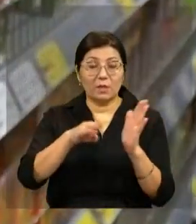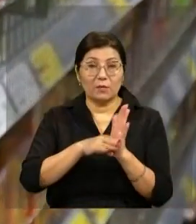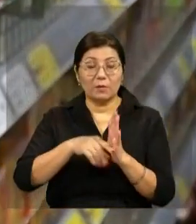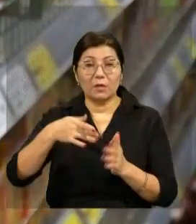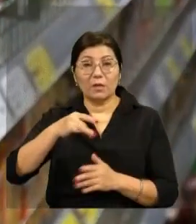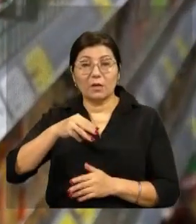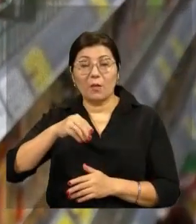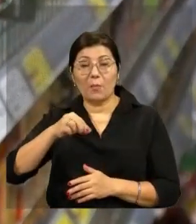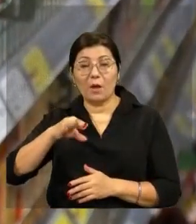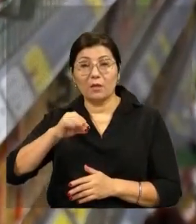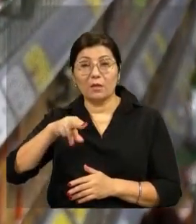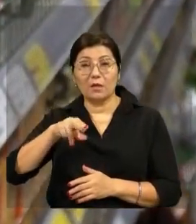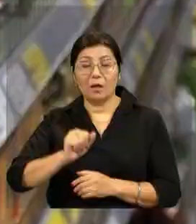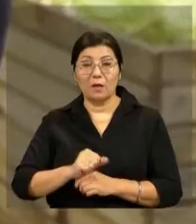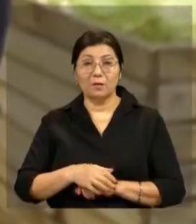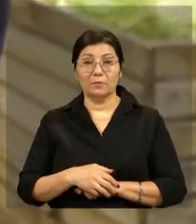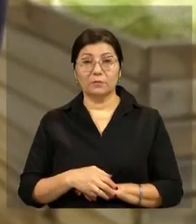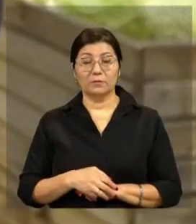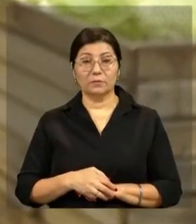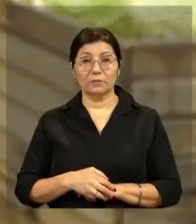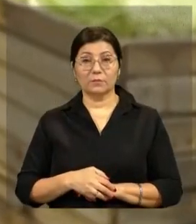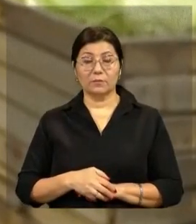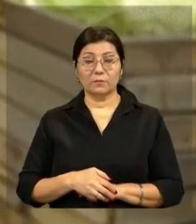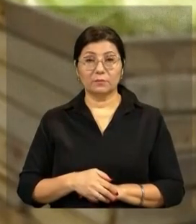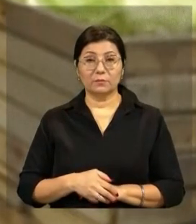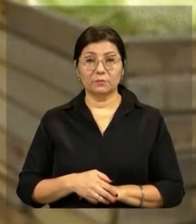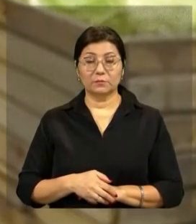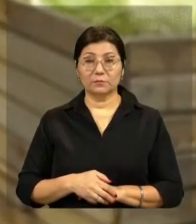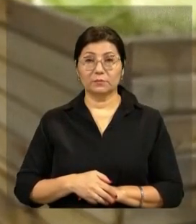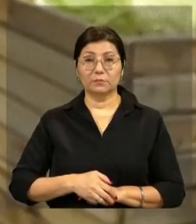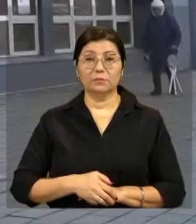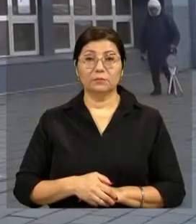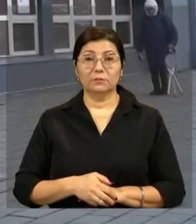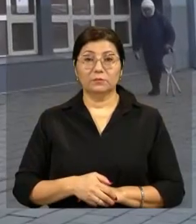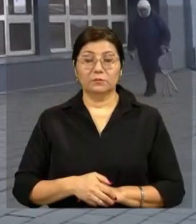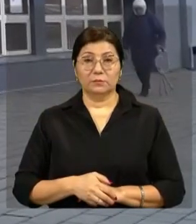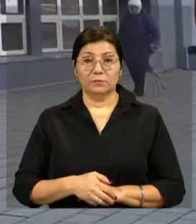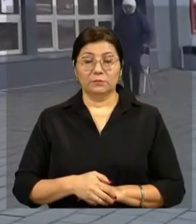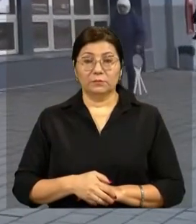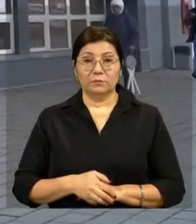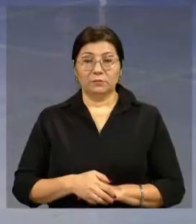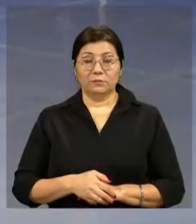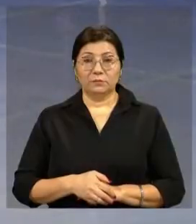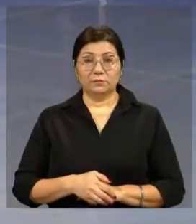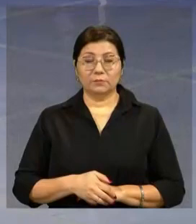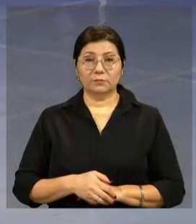Жасан Жалбаков, Динара Абдуалиева, Владимир Федотов, Межана Манжолов, Самат Каликенов, Азамат Сауханов, Аптат Анасе.